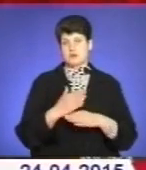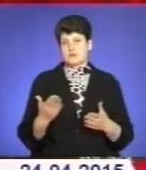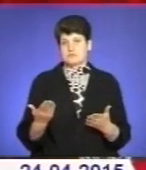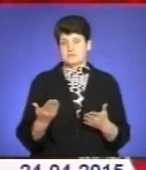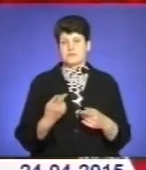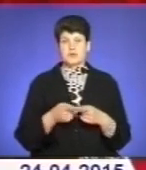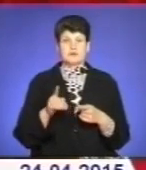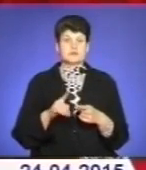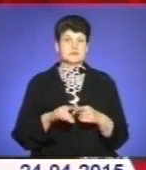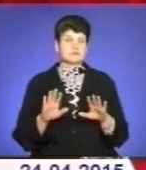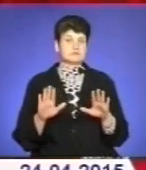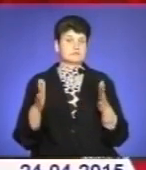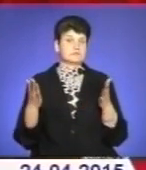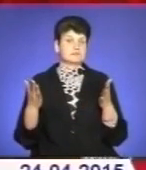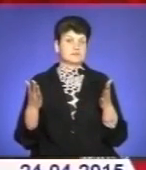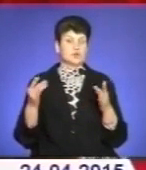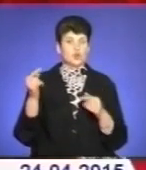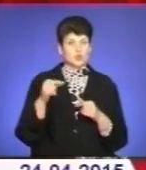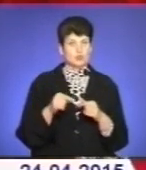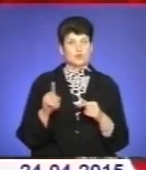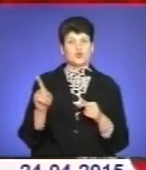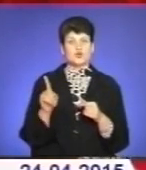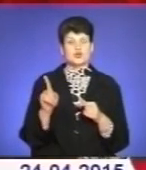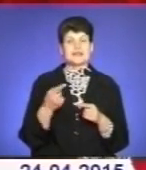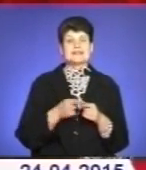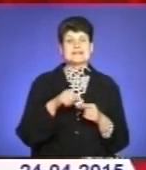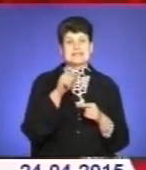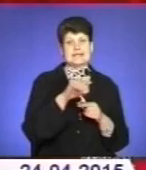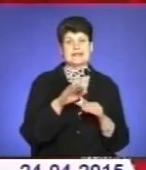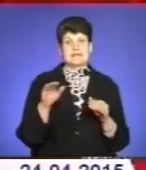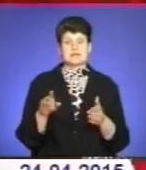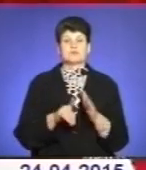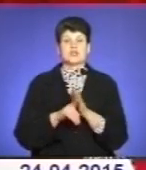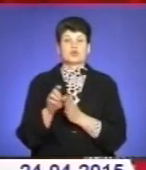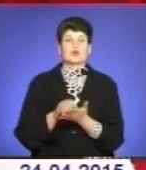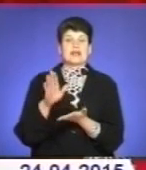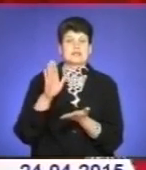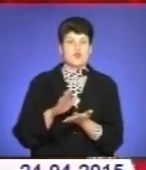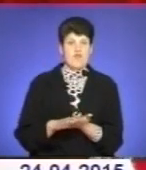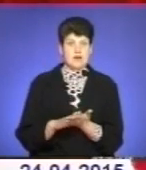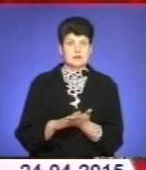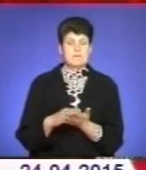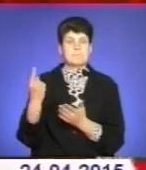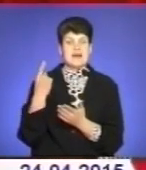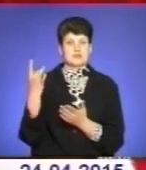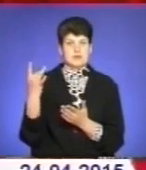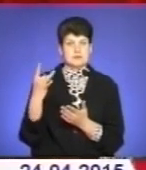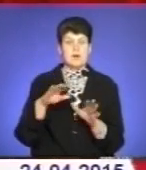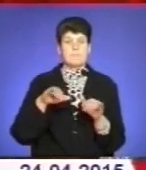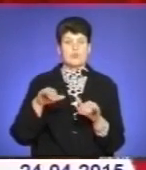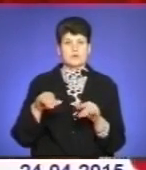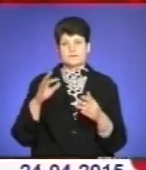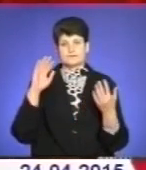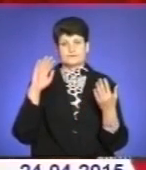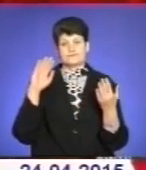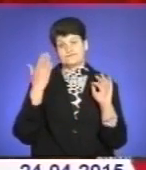трапилося тому, що ці дітки спочатку реєструвалися, перший раз, пізніше щось